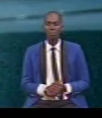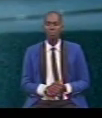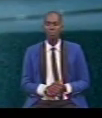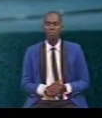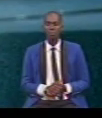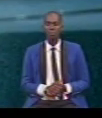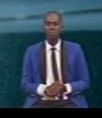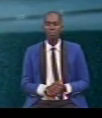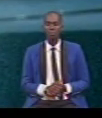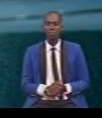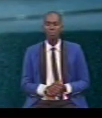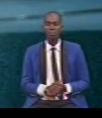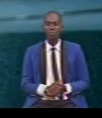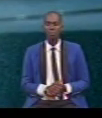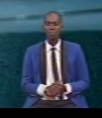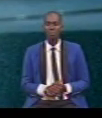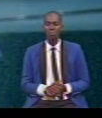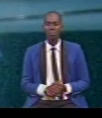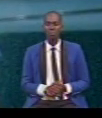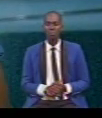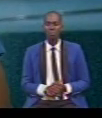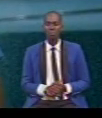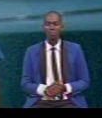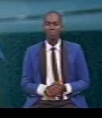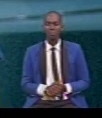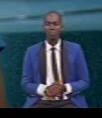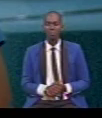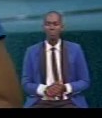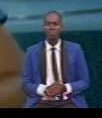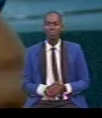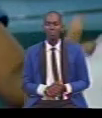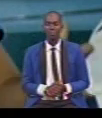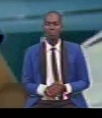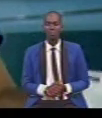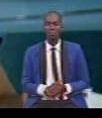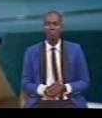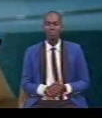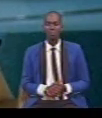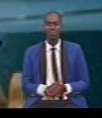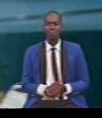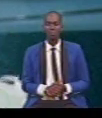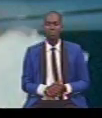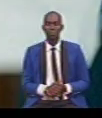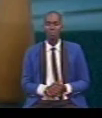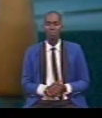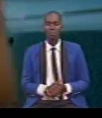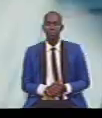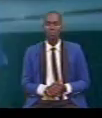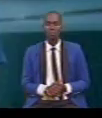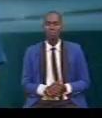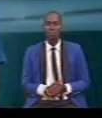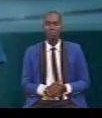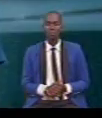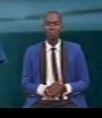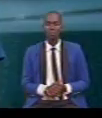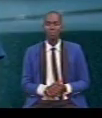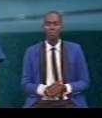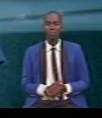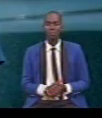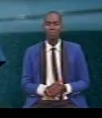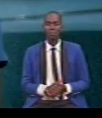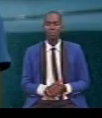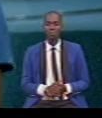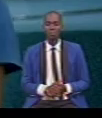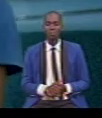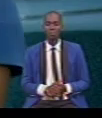Peba na bwela wa kambacha. It's amen. Nabwela na mvela chintu cha choka mutupi mwanga, so nabwela na mpamvu za bwela.